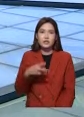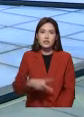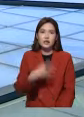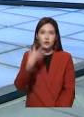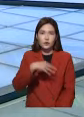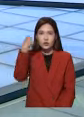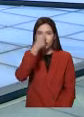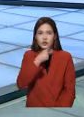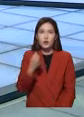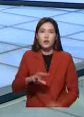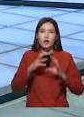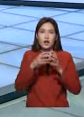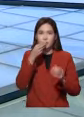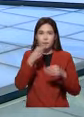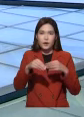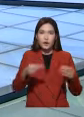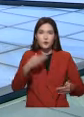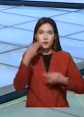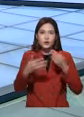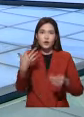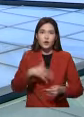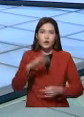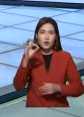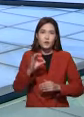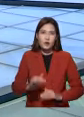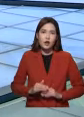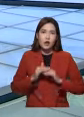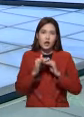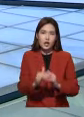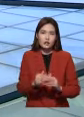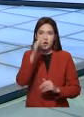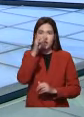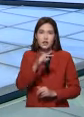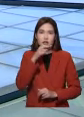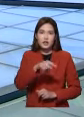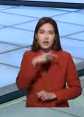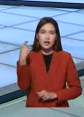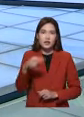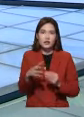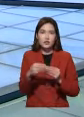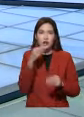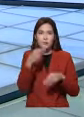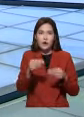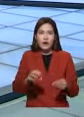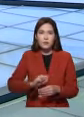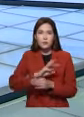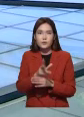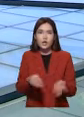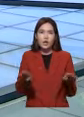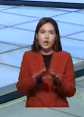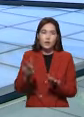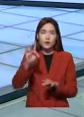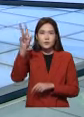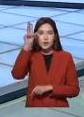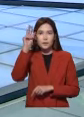2050 жылға қарай әлемде азық түлікке сұраныс 50% артады. Сол тұста Қазақстан мен Ресей жер жаһандық азық түлікпен қамтамасыз ететін